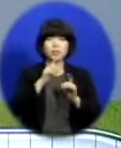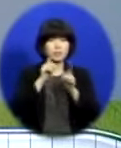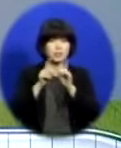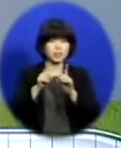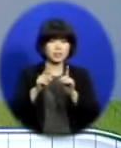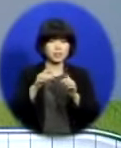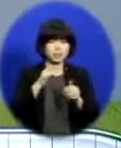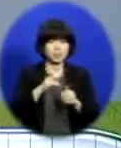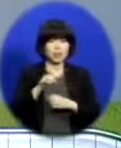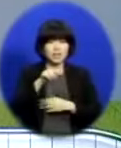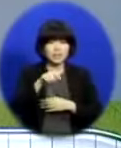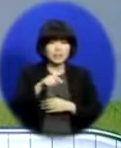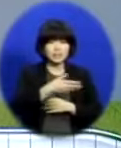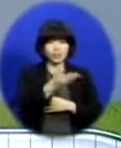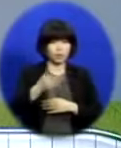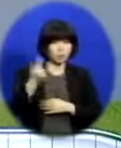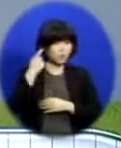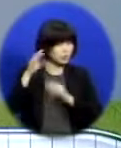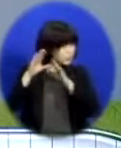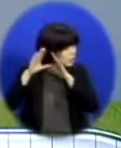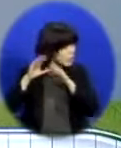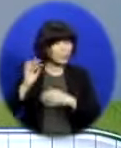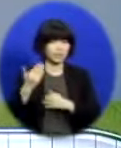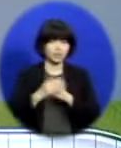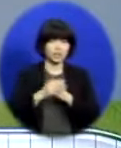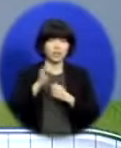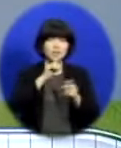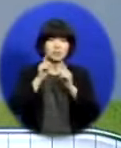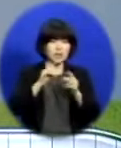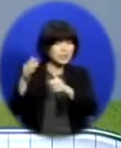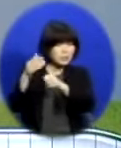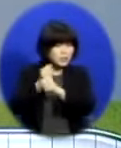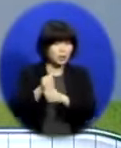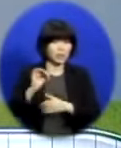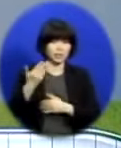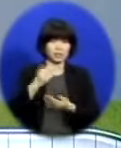여러분이 귀를 기울여야 합니다 그 말씀을 붙잡으셔야